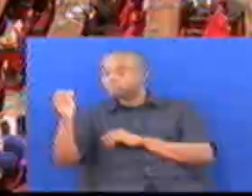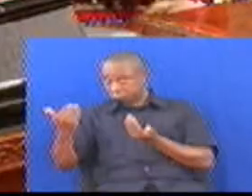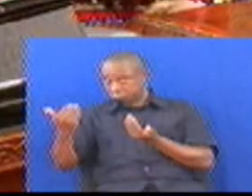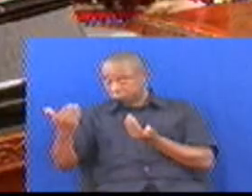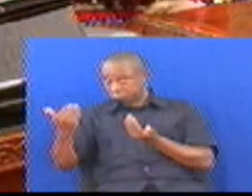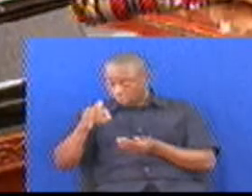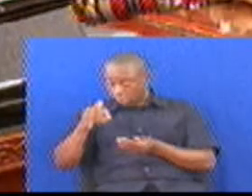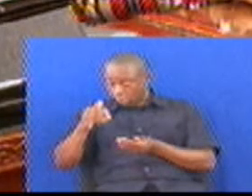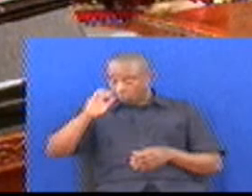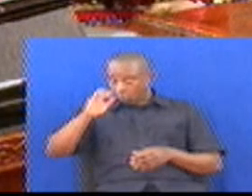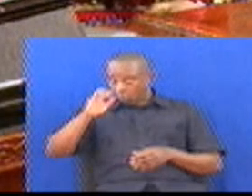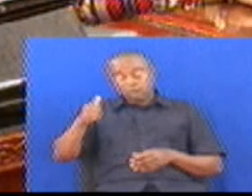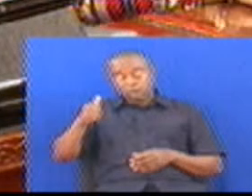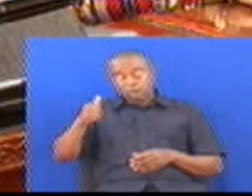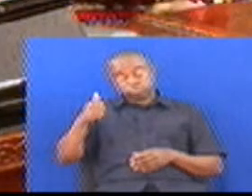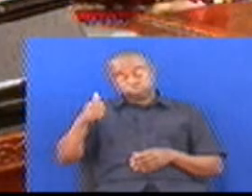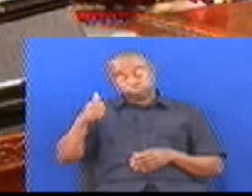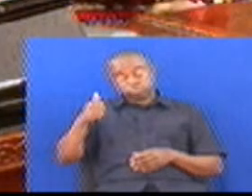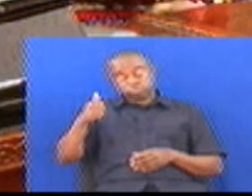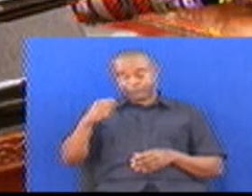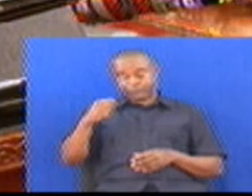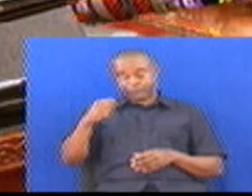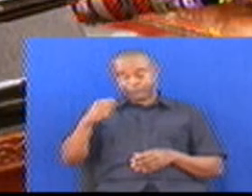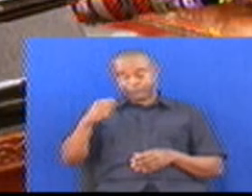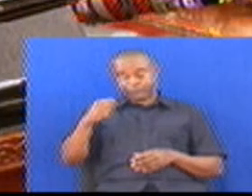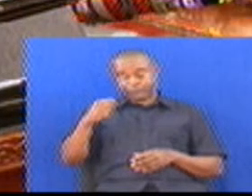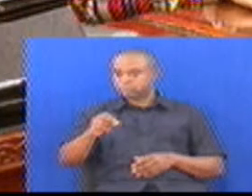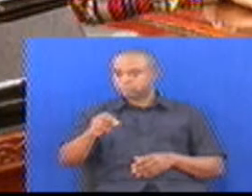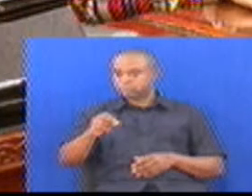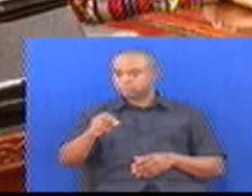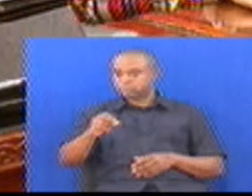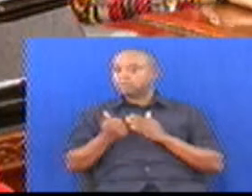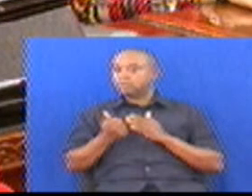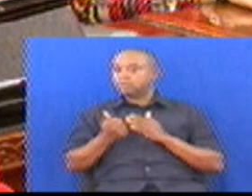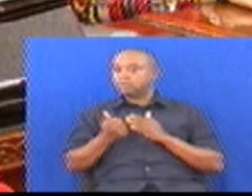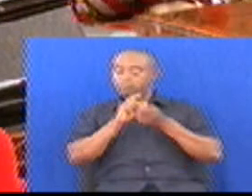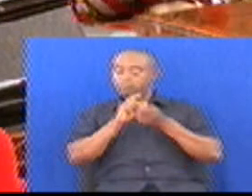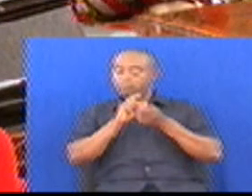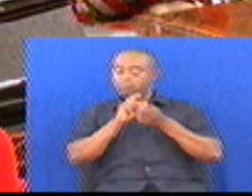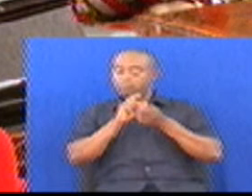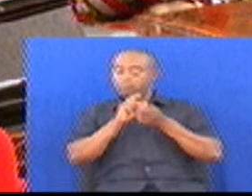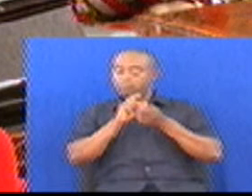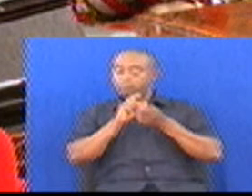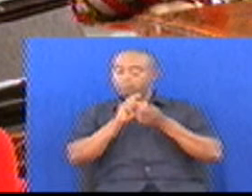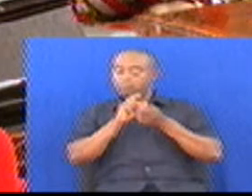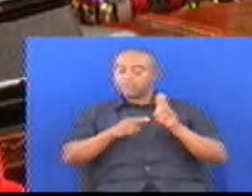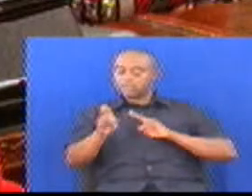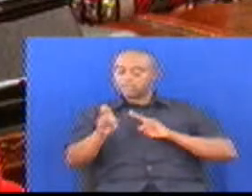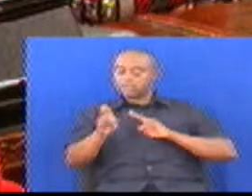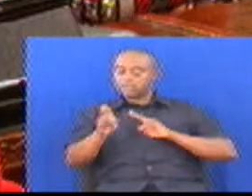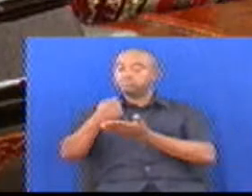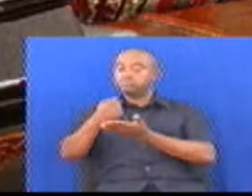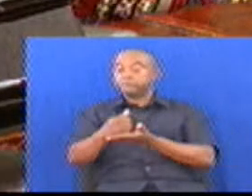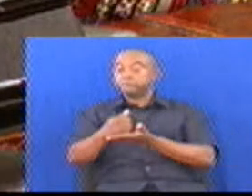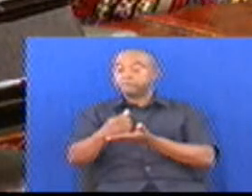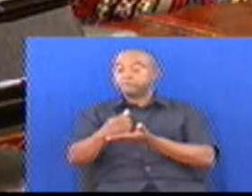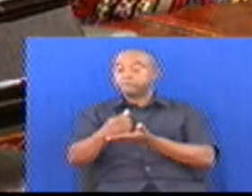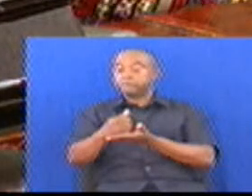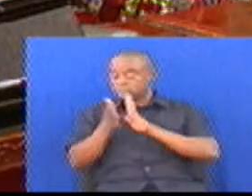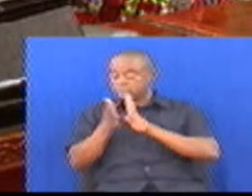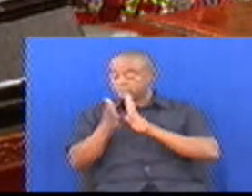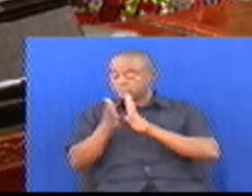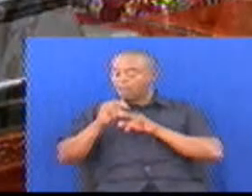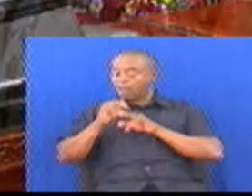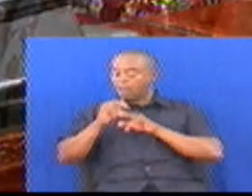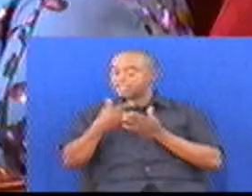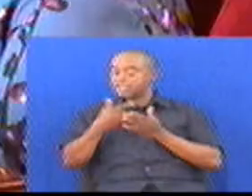Aprili 2020. Marekebisho ya sheria na mikataba ya uwekezaji na hivyo kuanzishwa kwa kampuni mpya ya